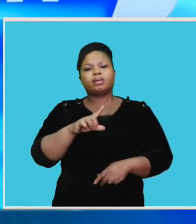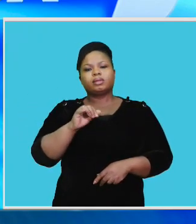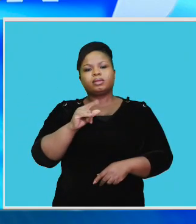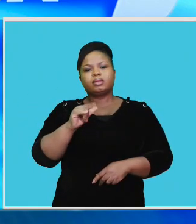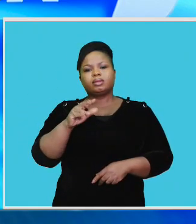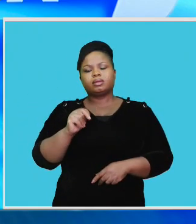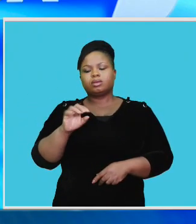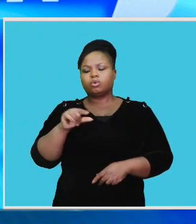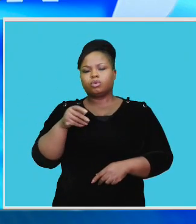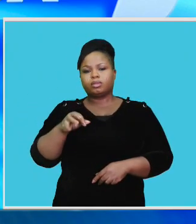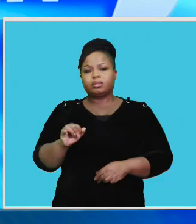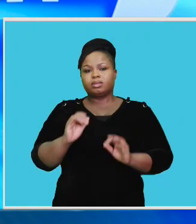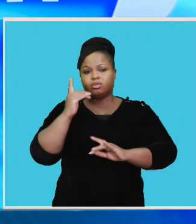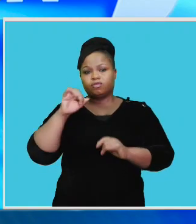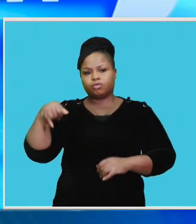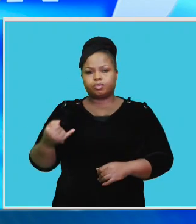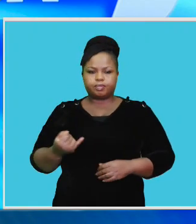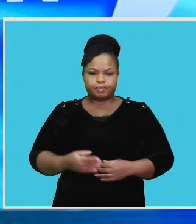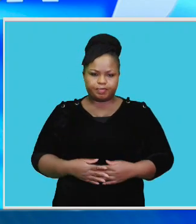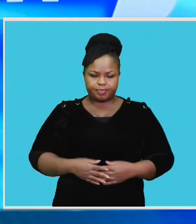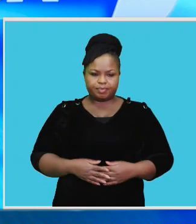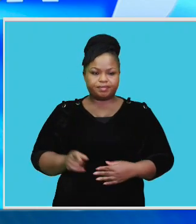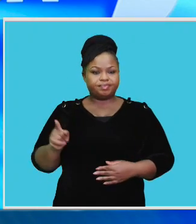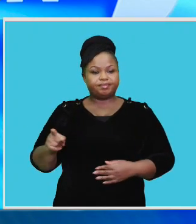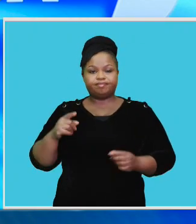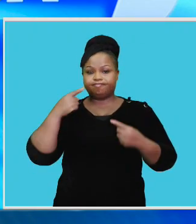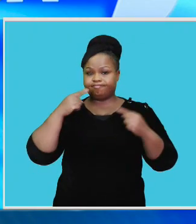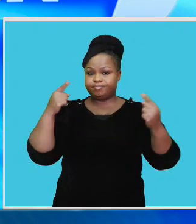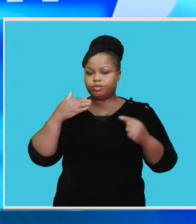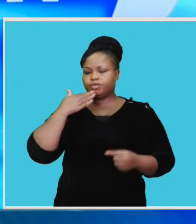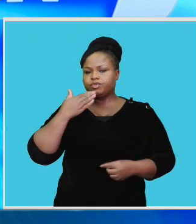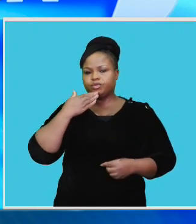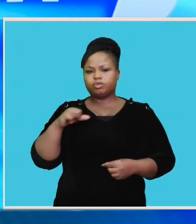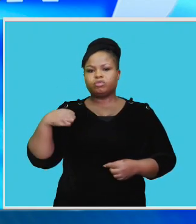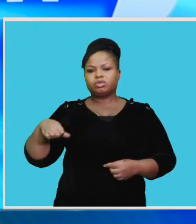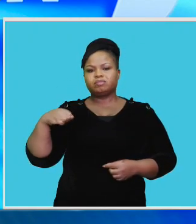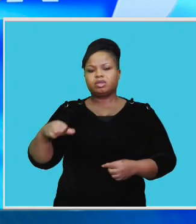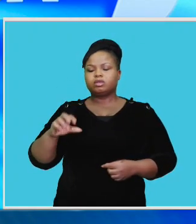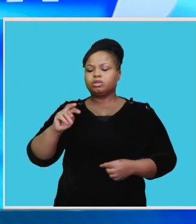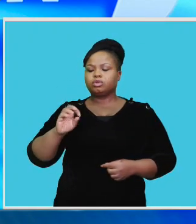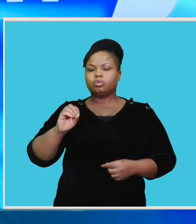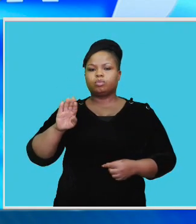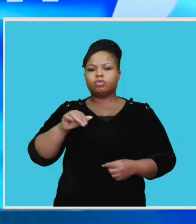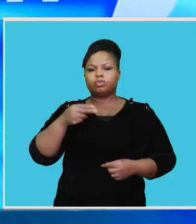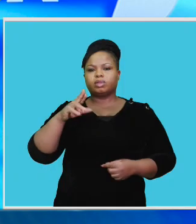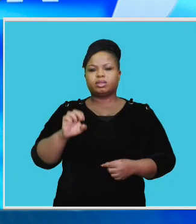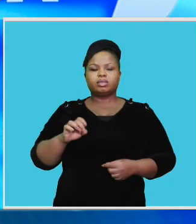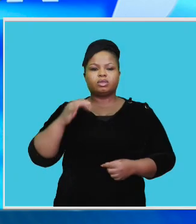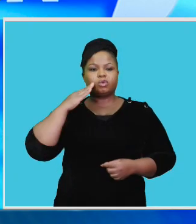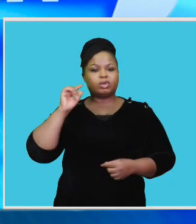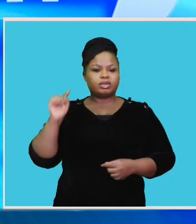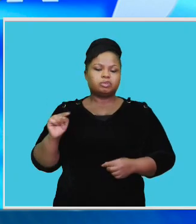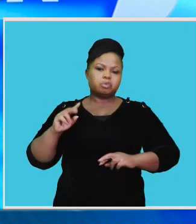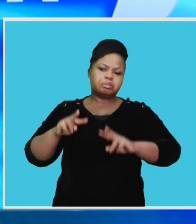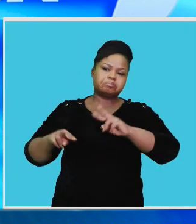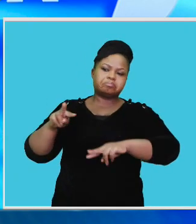esilungisayo iLillian Ngoyi kumbindi wesixeko saseGoli. Oku kudizwe ngusomlomo webhunga lomasipala uNobuhle Mthembu ngelixa lotyelelo lwakhe